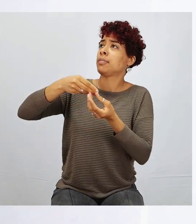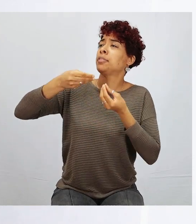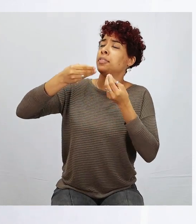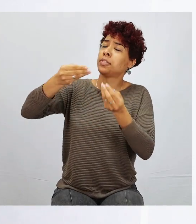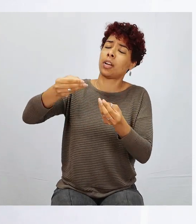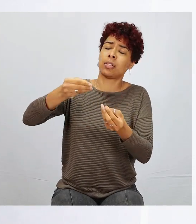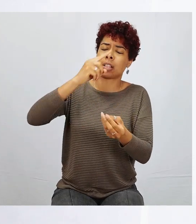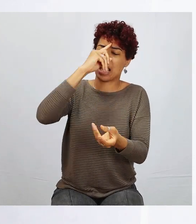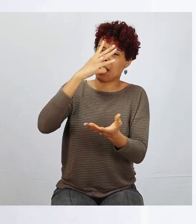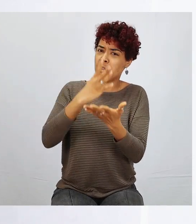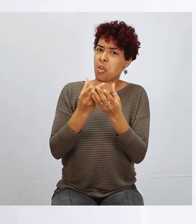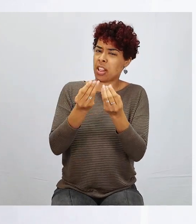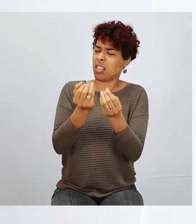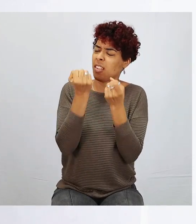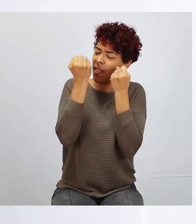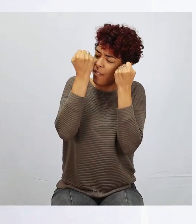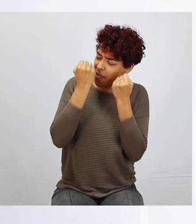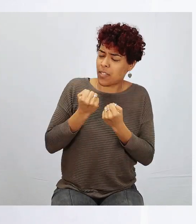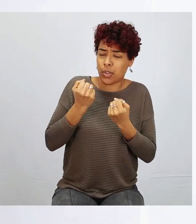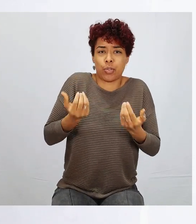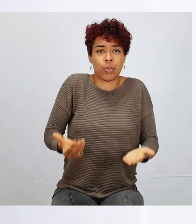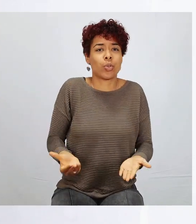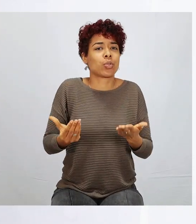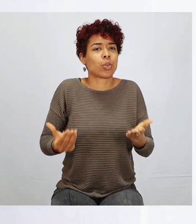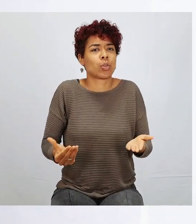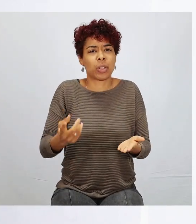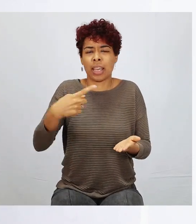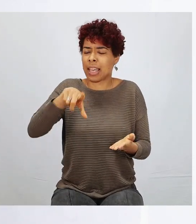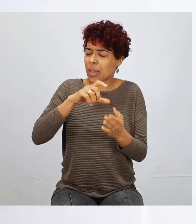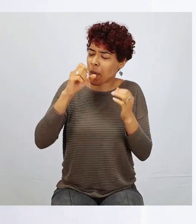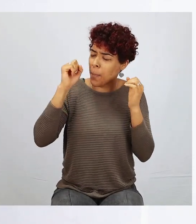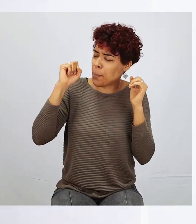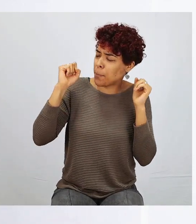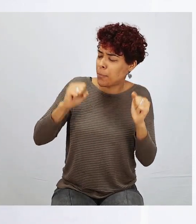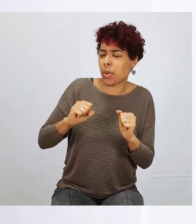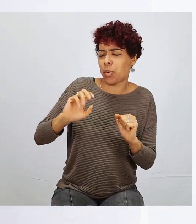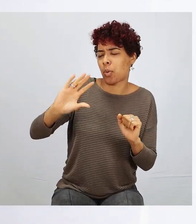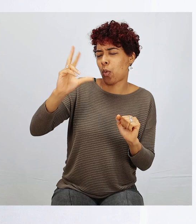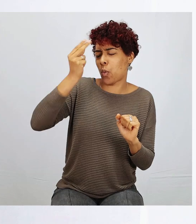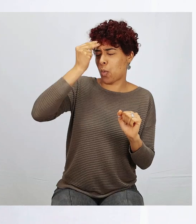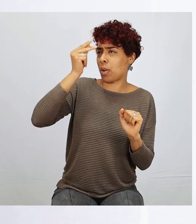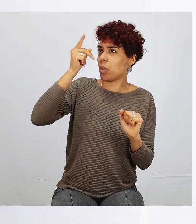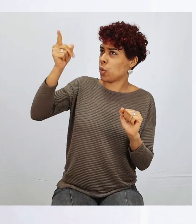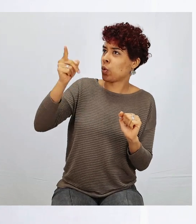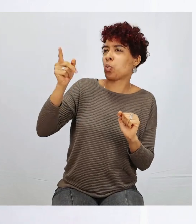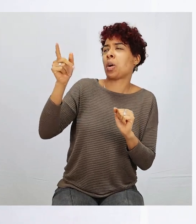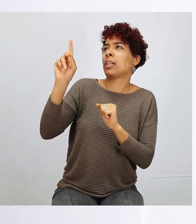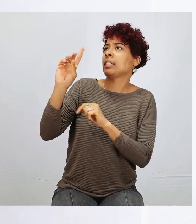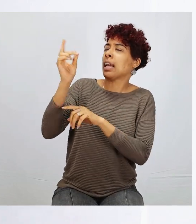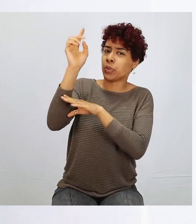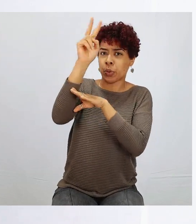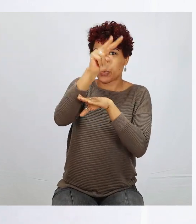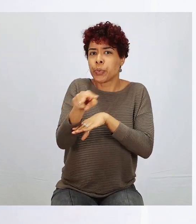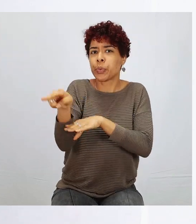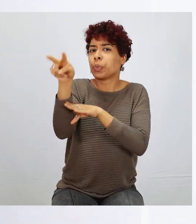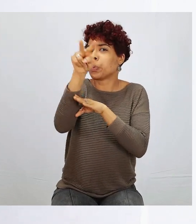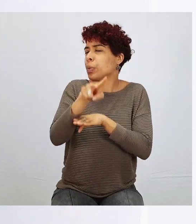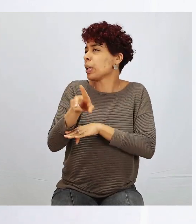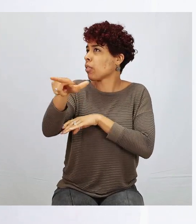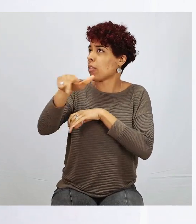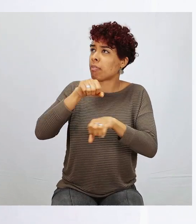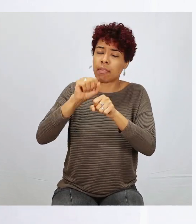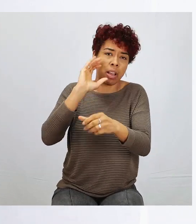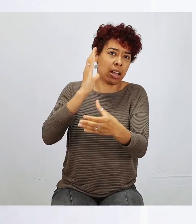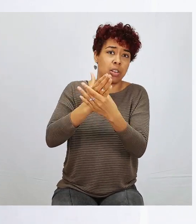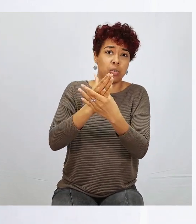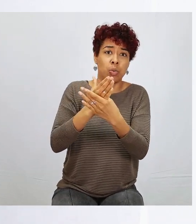que la foi de tes enfants soit fortifiée encore aujourd'hui et qu'ils puissent saisir, Seigneur, que tu es le Dieu qui veille sur leur vie et qui agira en son temps.